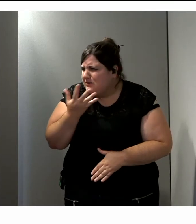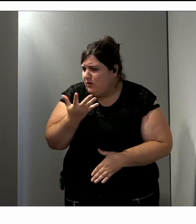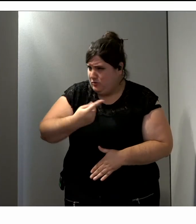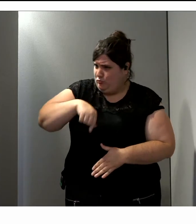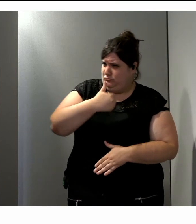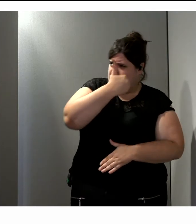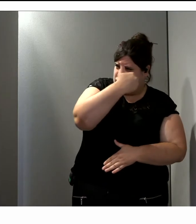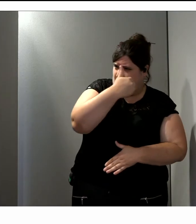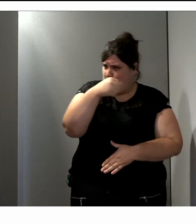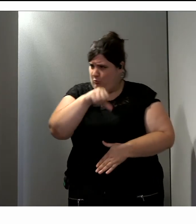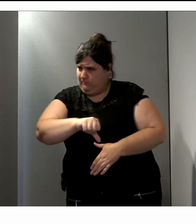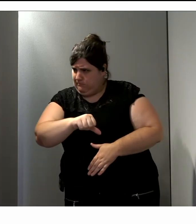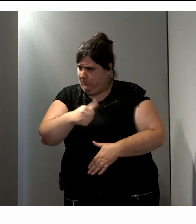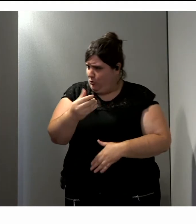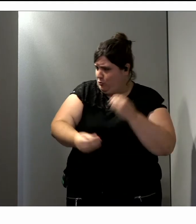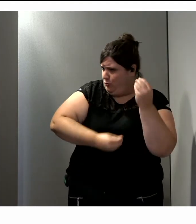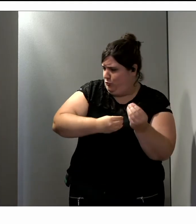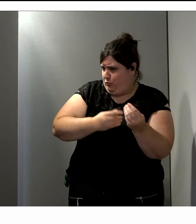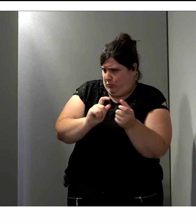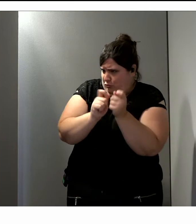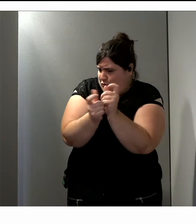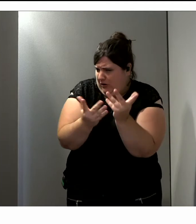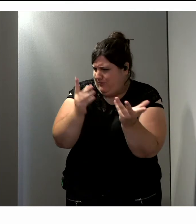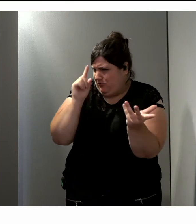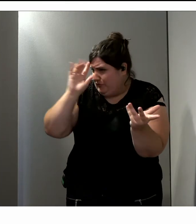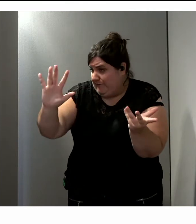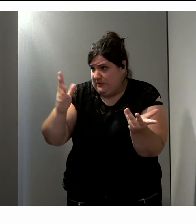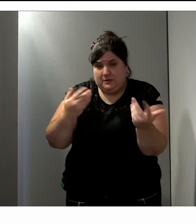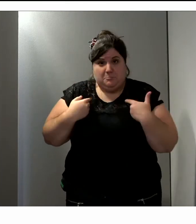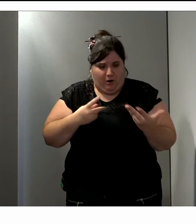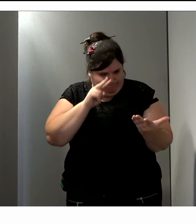est-ce qu'on n'est pas bon, est-ce qu'on doit changer quelque chose? Quelle est votre